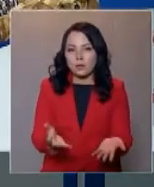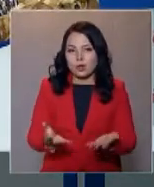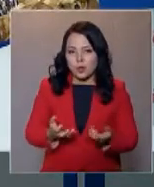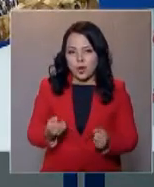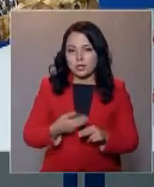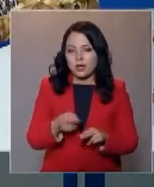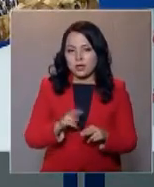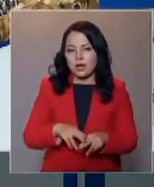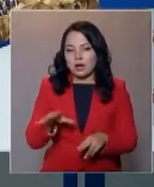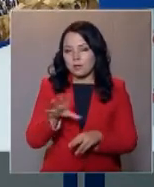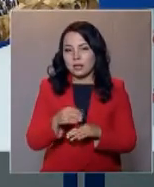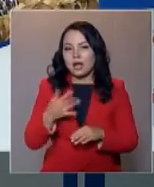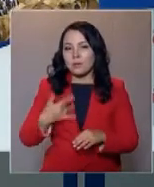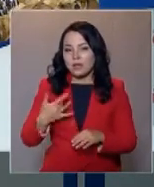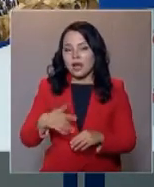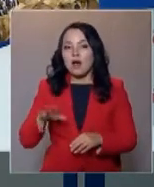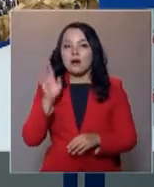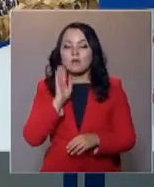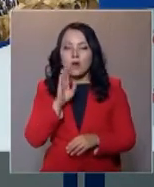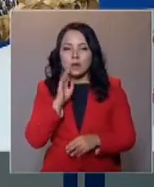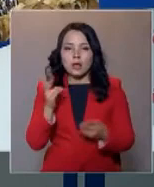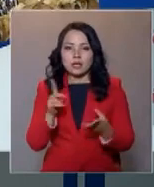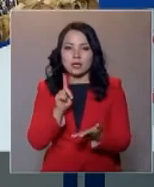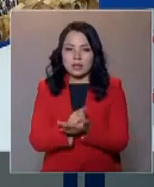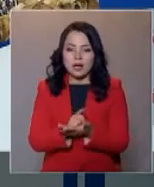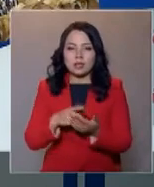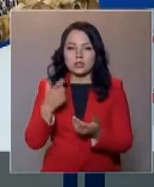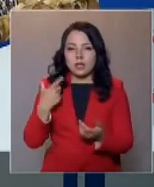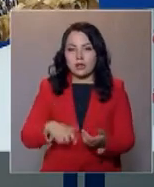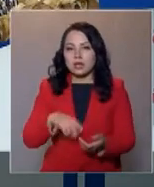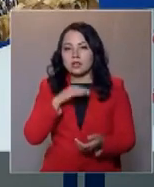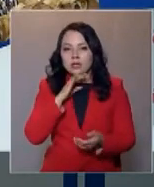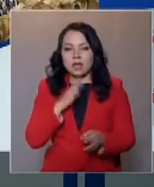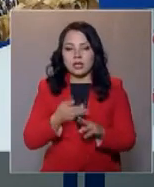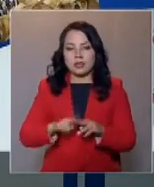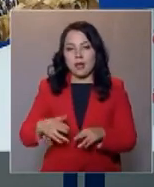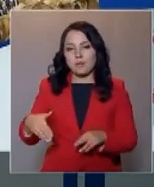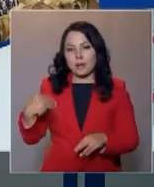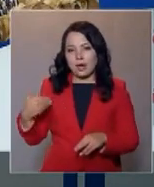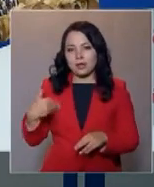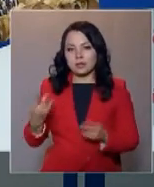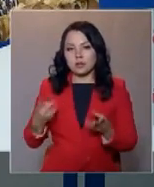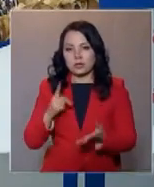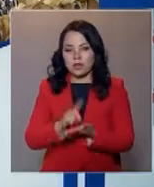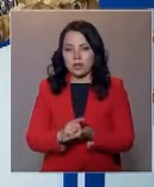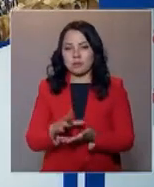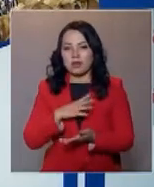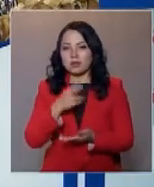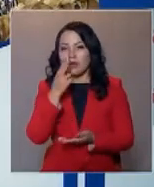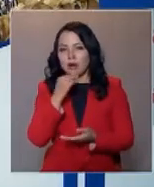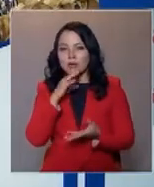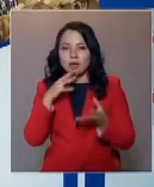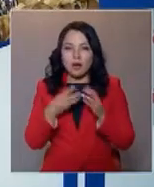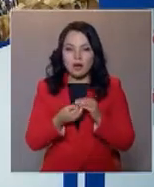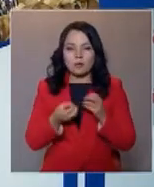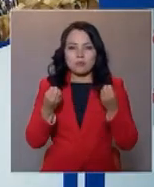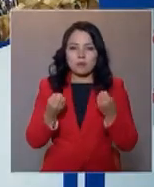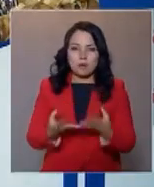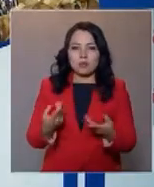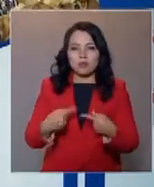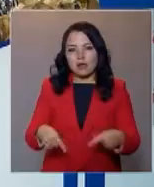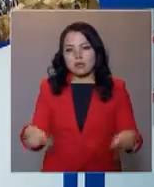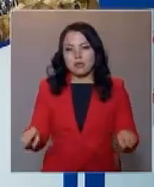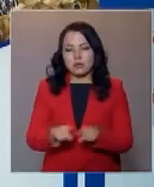вот местные минеральные воды, которые для человека гораздо полезнее, чем адаптация вот после